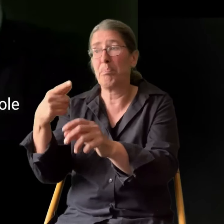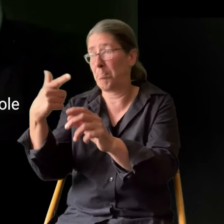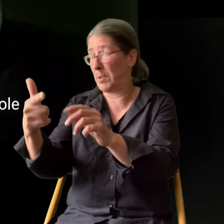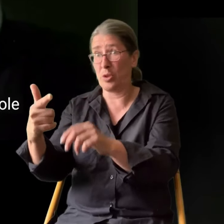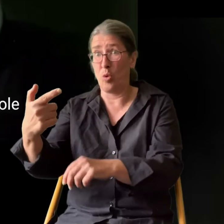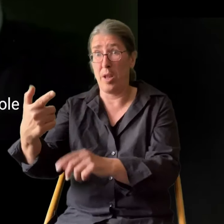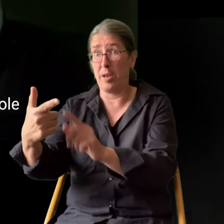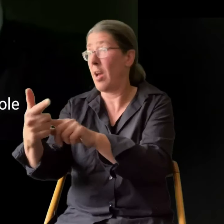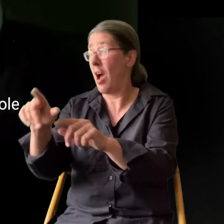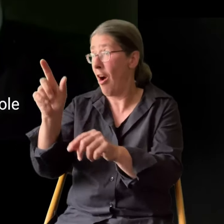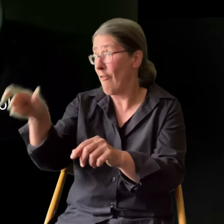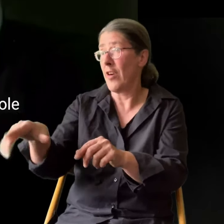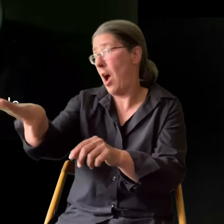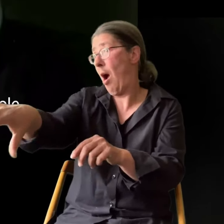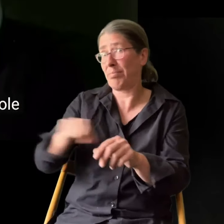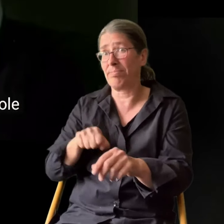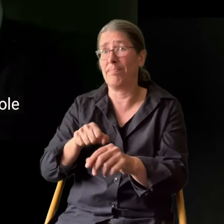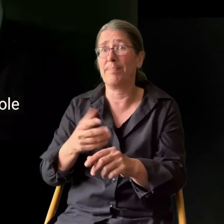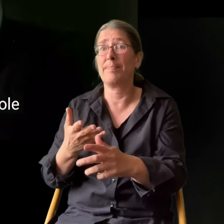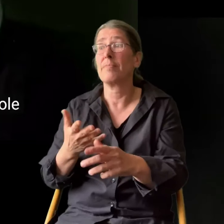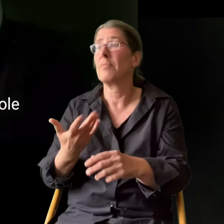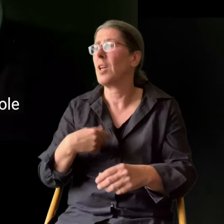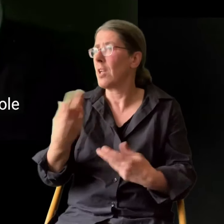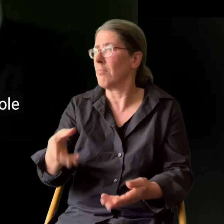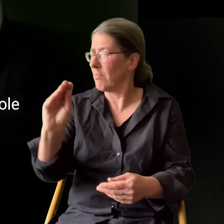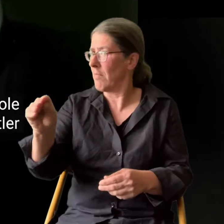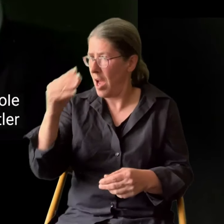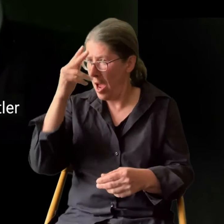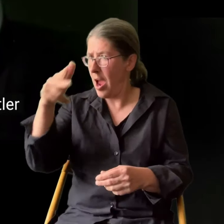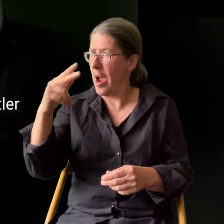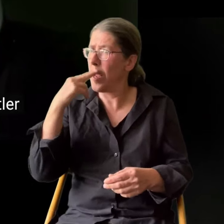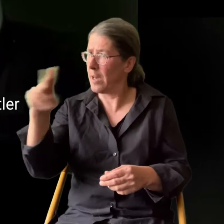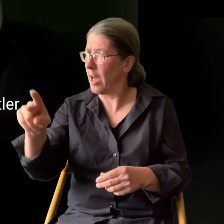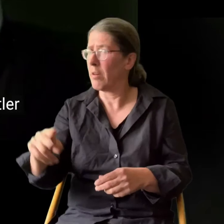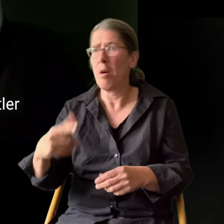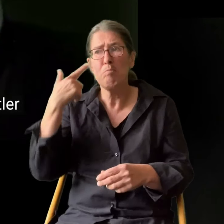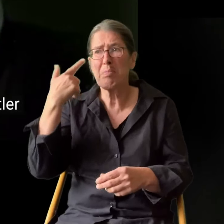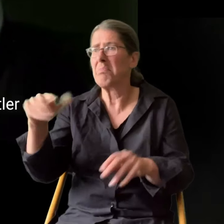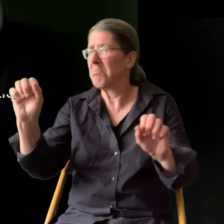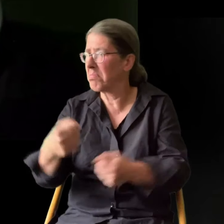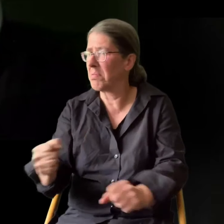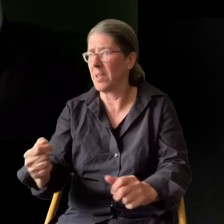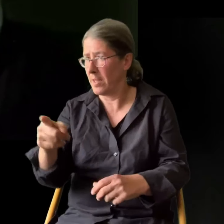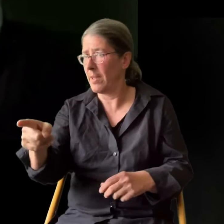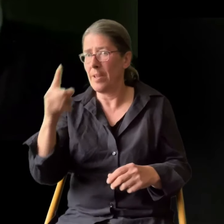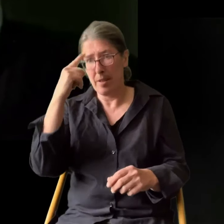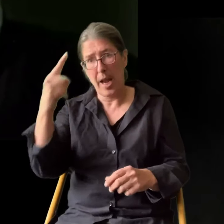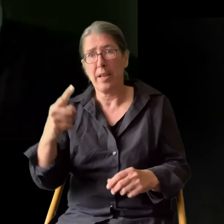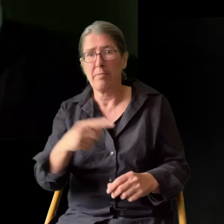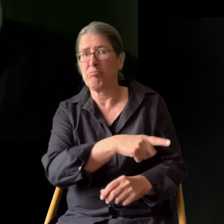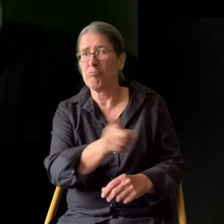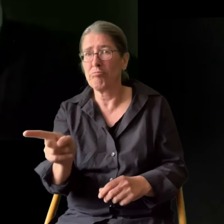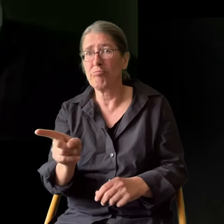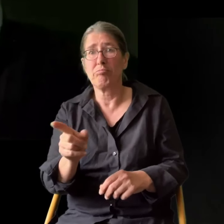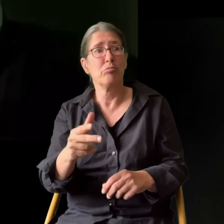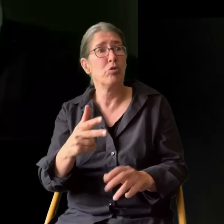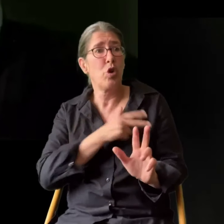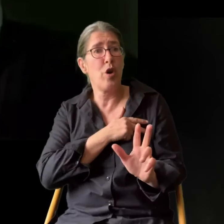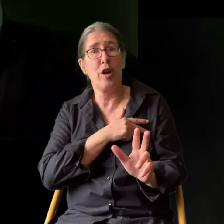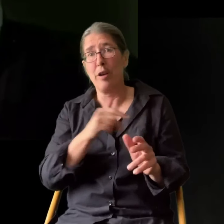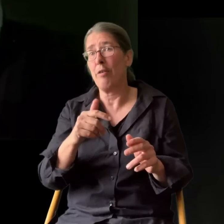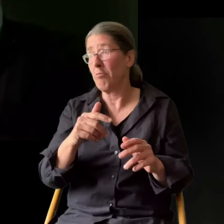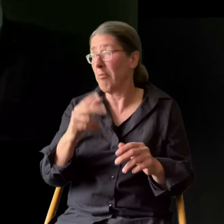Pistole abgenommen und ihm gesagt, Herr Hitler, das können Sie nicht tun. Denken Sie doch an alle Ihre